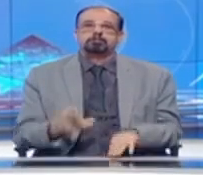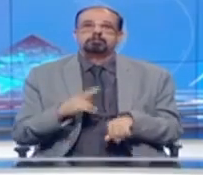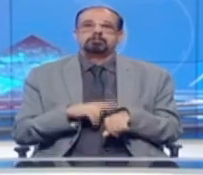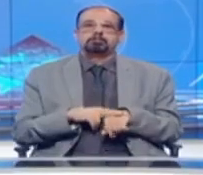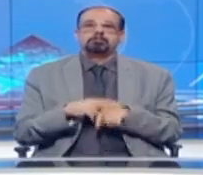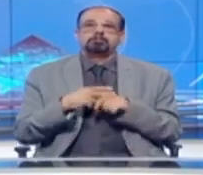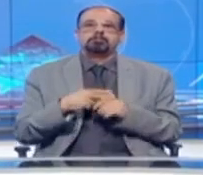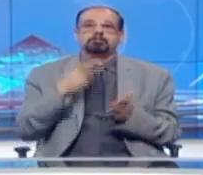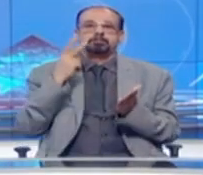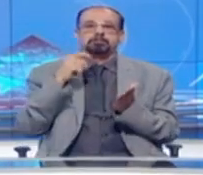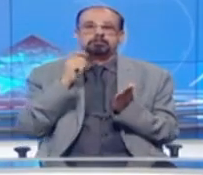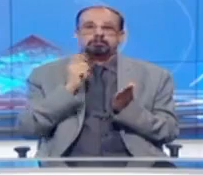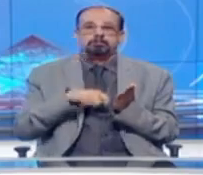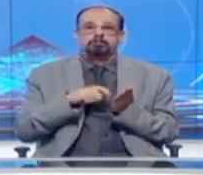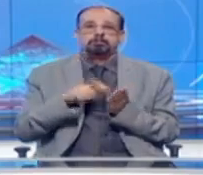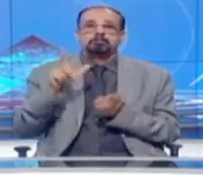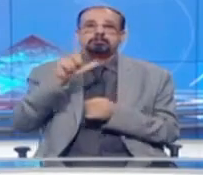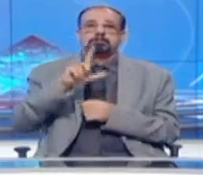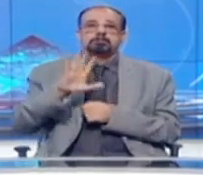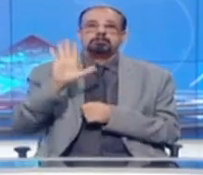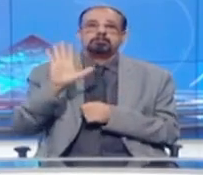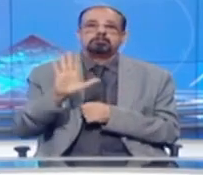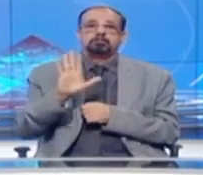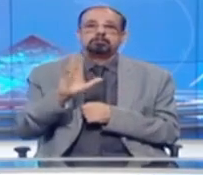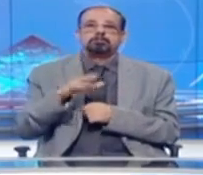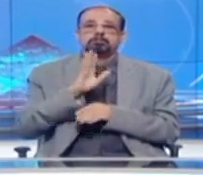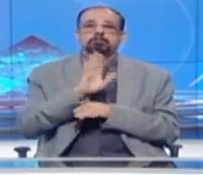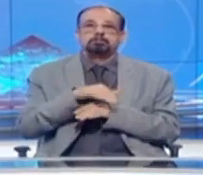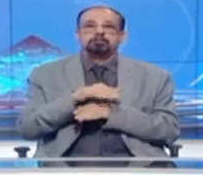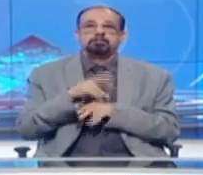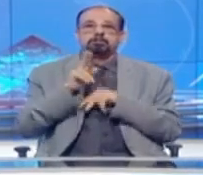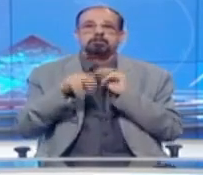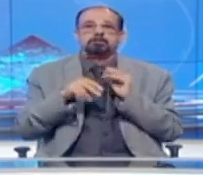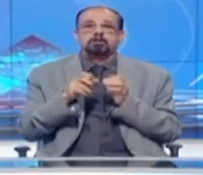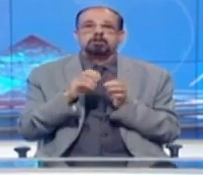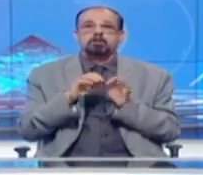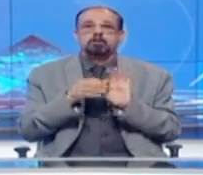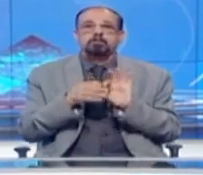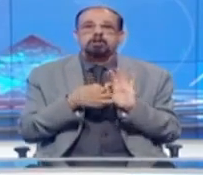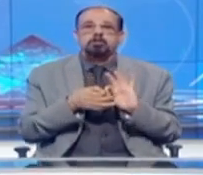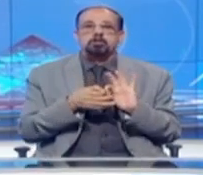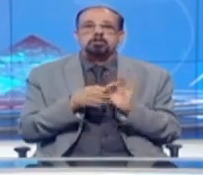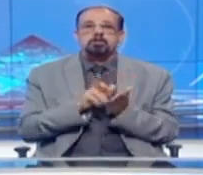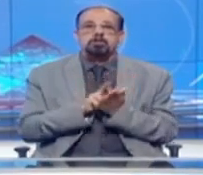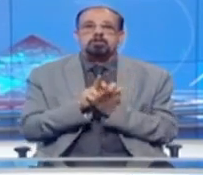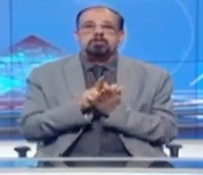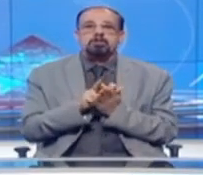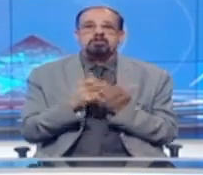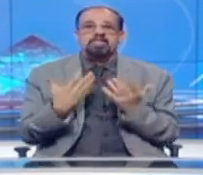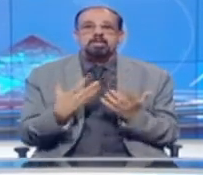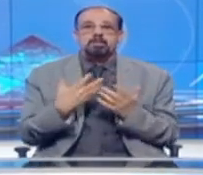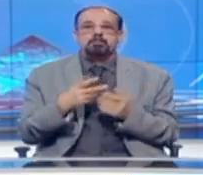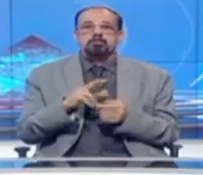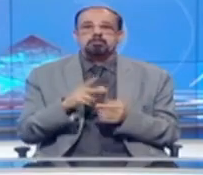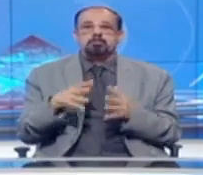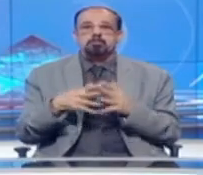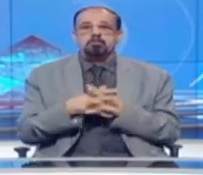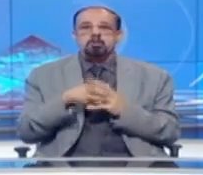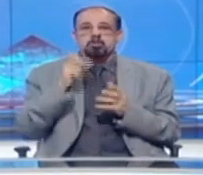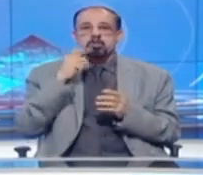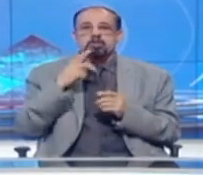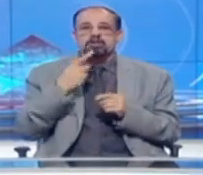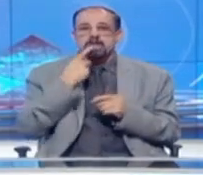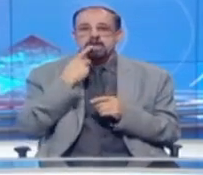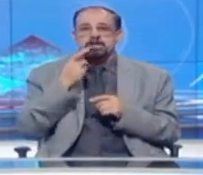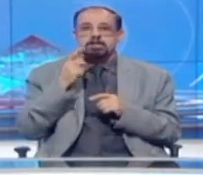يأتي ذلك بينما صدق قادة الاتحاد الأوروبي على خطة لشراء 1,000,000 قذيفة مدفعية بشكل مشترك لأوكرانيا